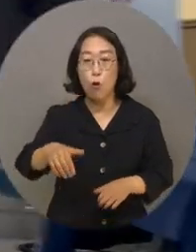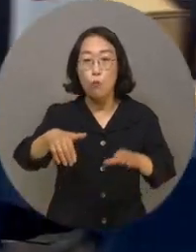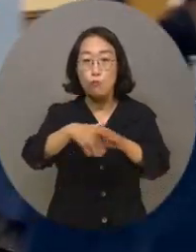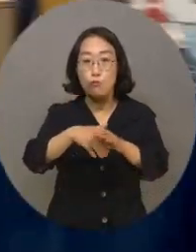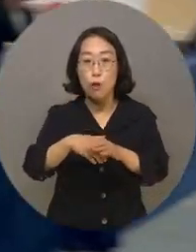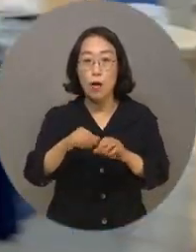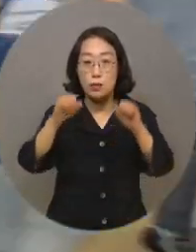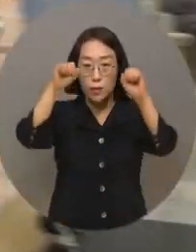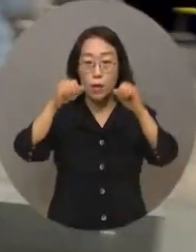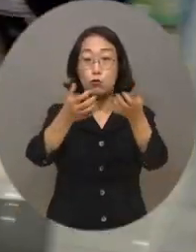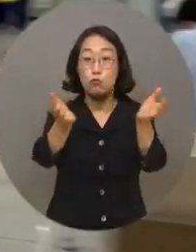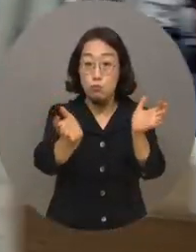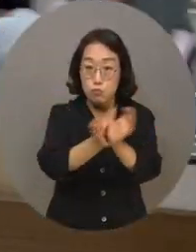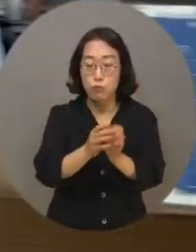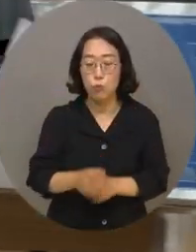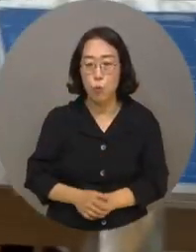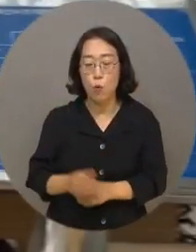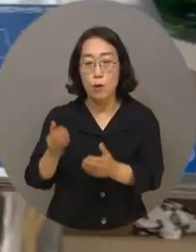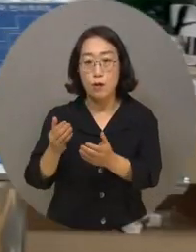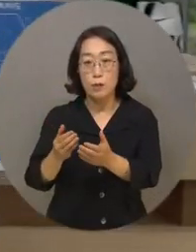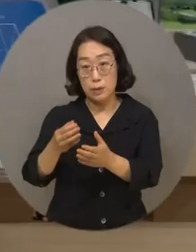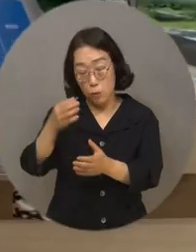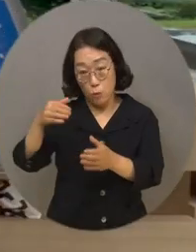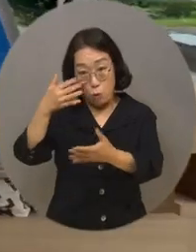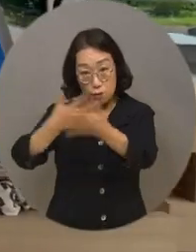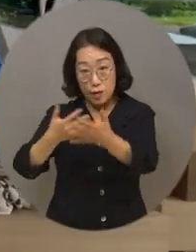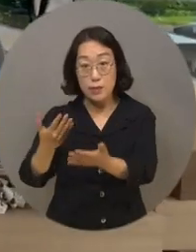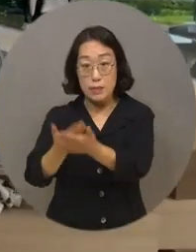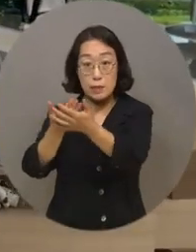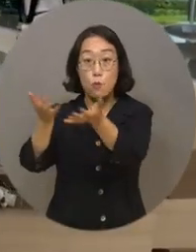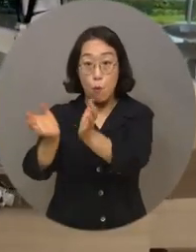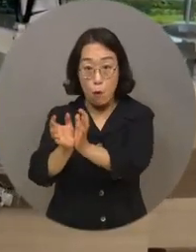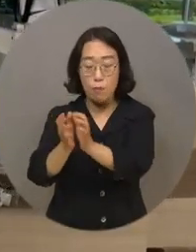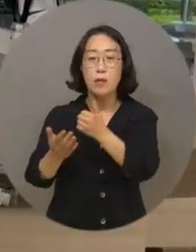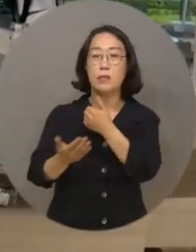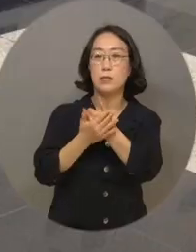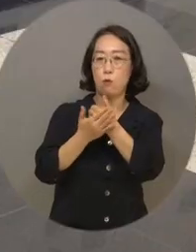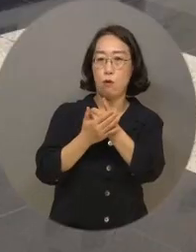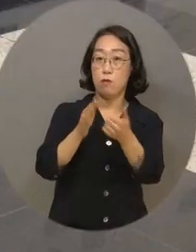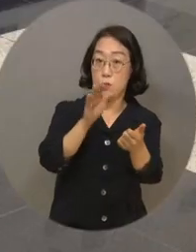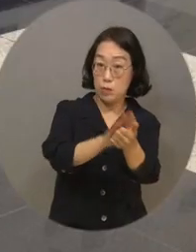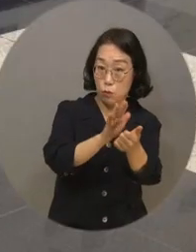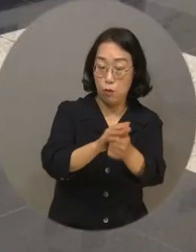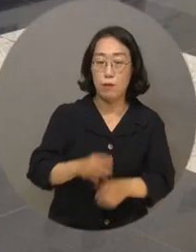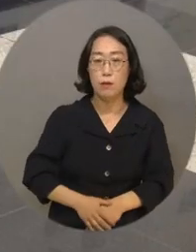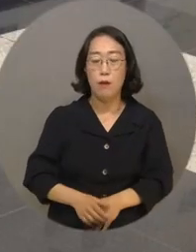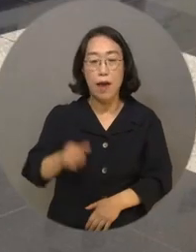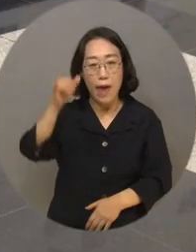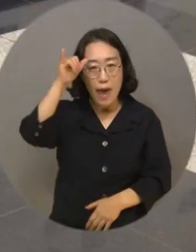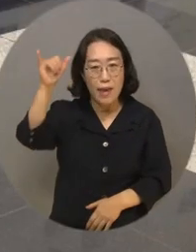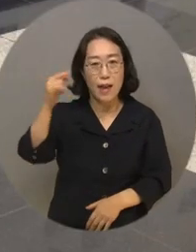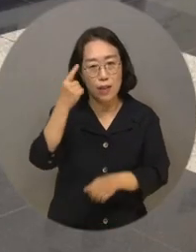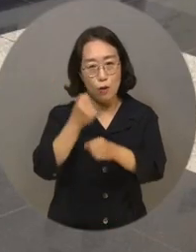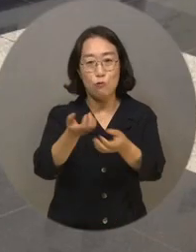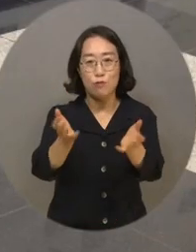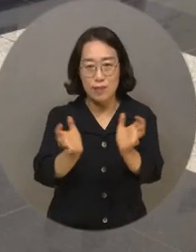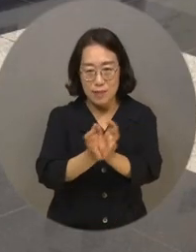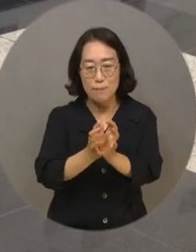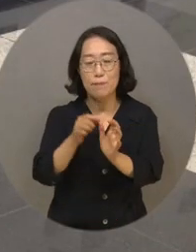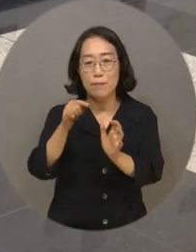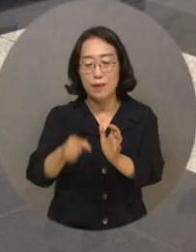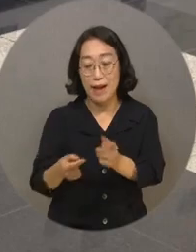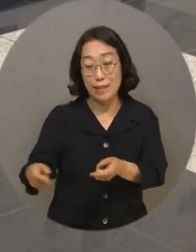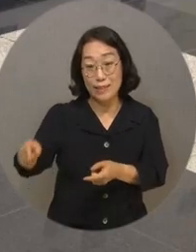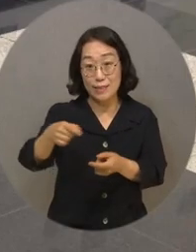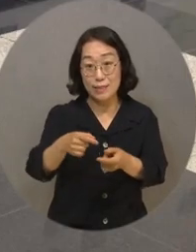문화체육관광부와 한국콘텐츠진흥원으로부터 지원받아 광주과학기술원 AI 기술 연구팀 팀 지스트가 공동